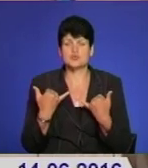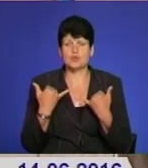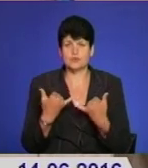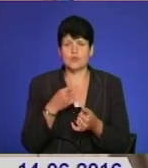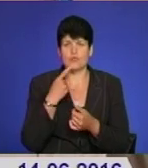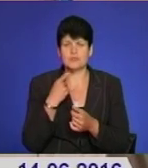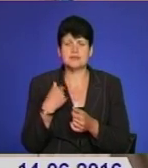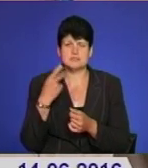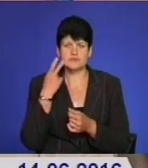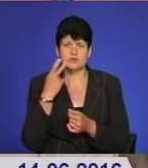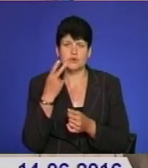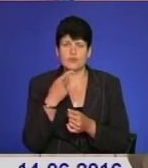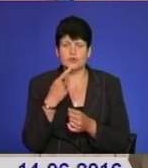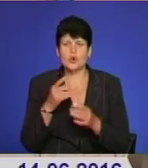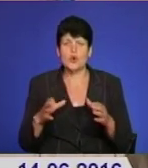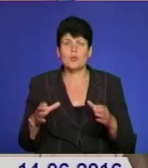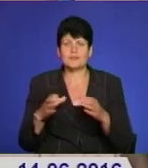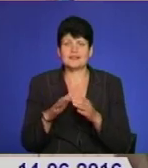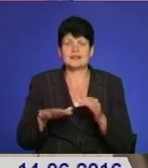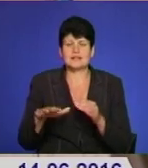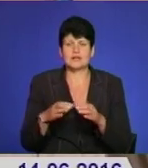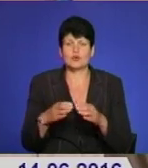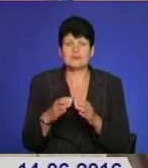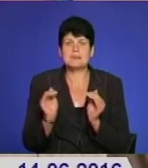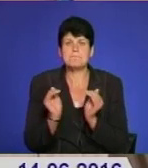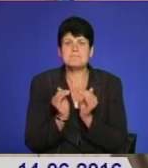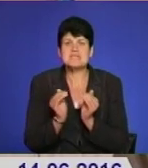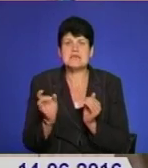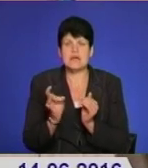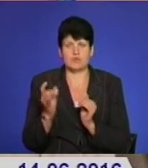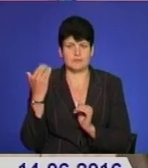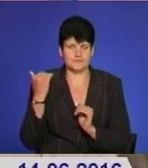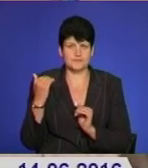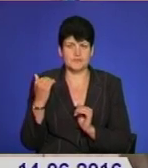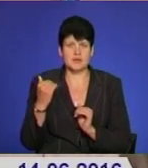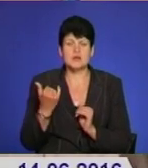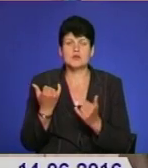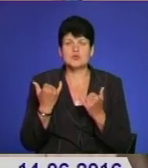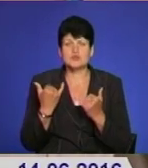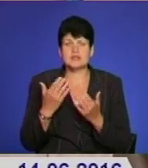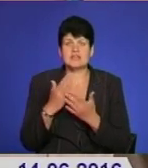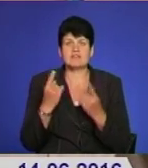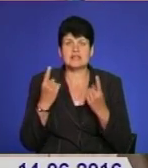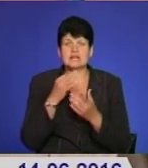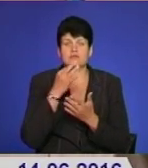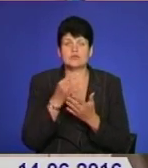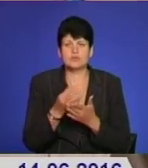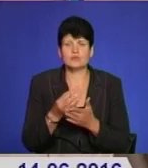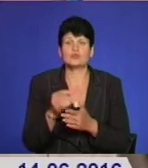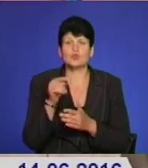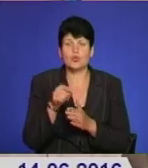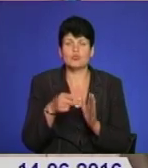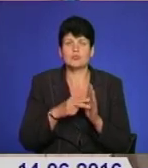завжди називаю, що об'єднані територіальні громада – це як міні-район колишній. Значить, сьогодні на нас лежить дуже велика відповідальність в плані тому, що